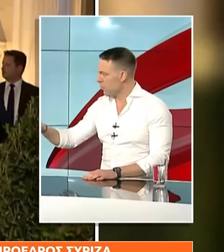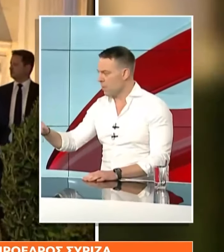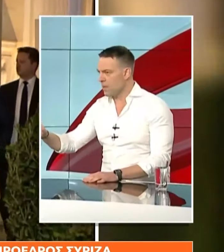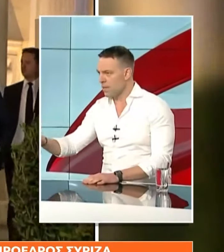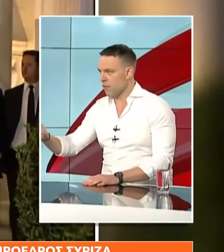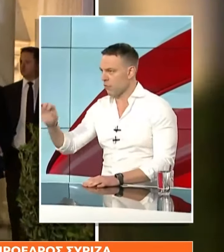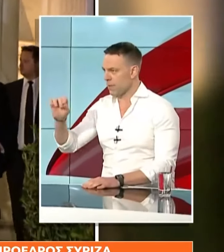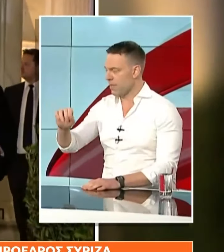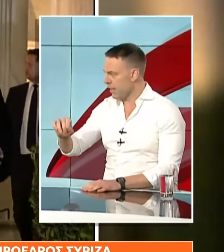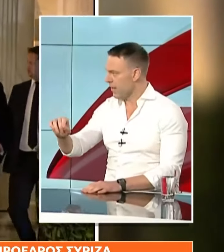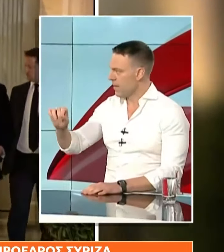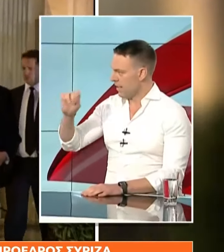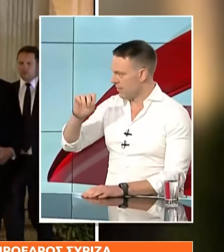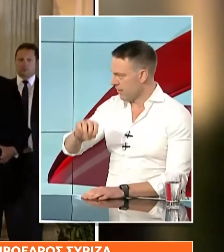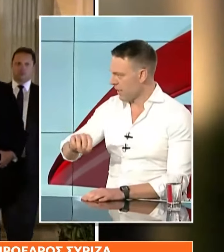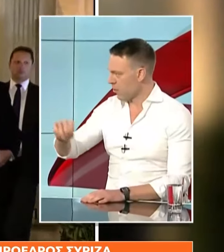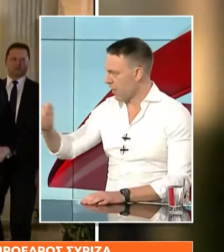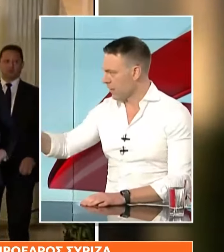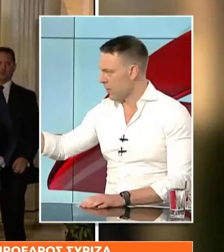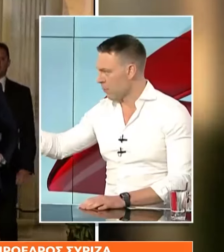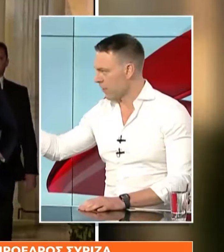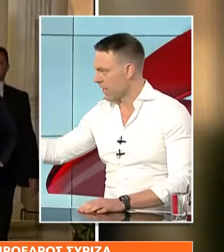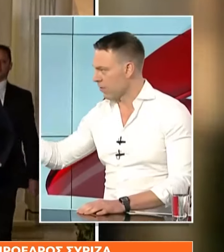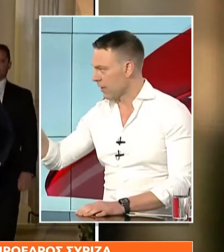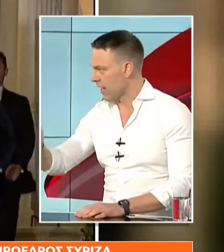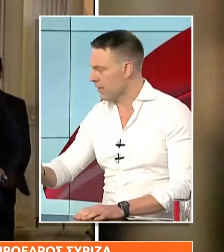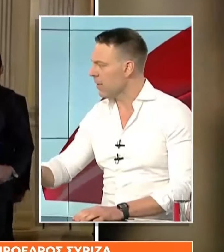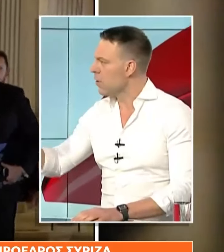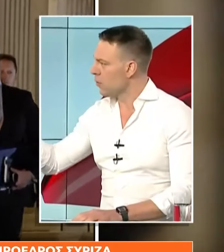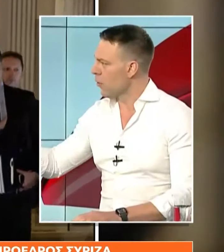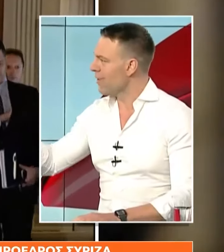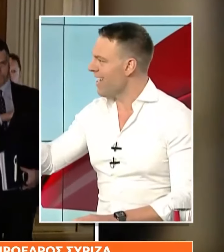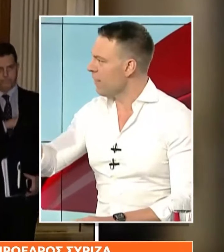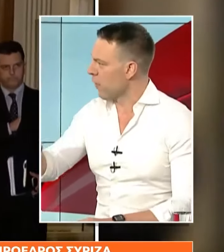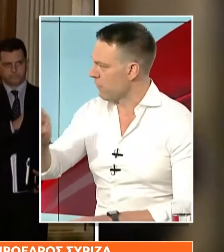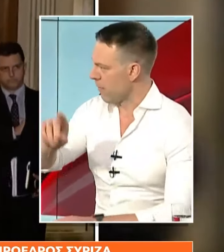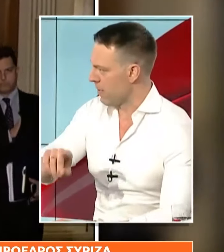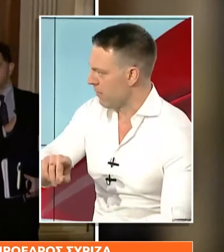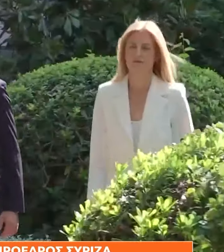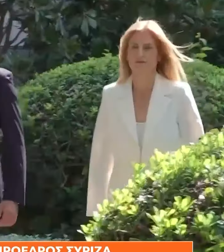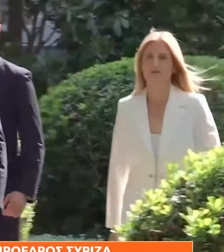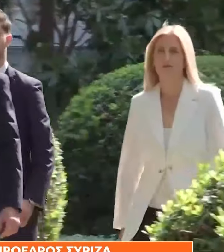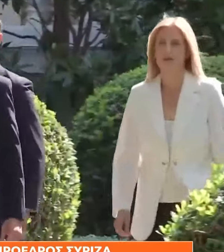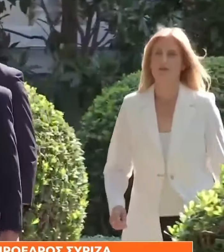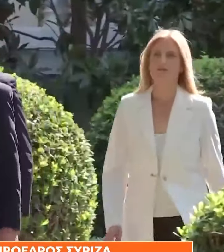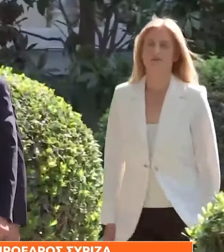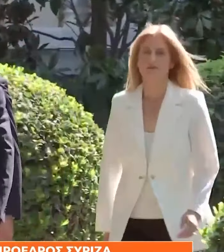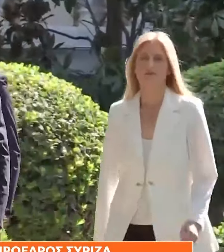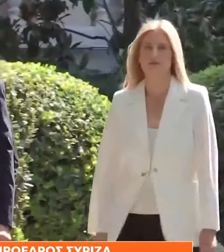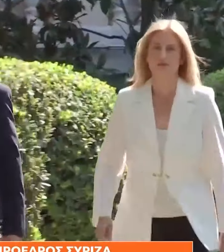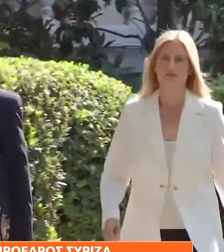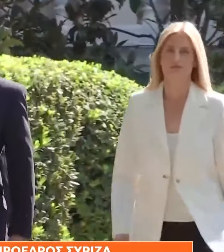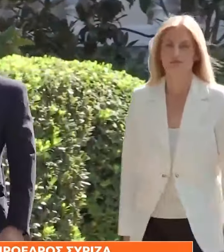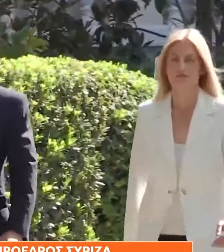στον οποίο υπήρχε προσωπική ατζέντα για την οικογένεια του κυρίου Μητσοτάκη το 2016, το θεωρώ και αυτό εσφαλμένο. Στο κάδρο μπήκε μετά